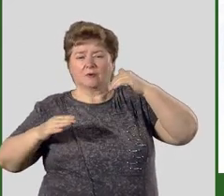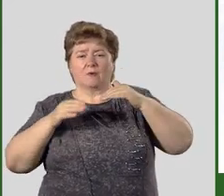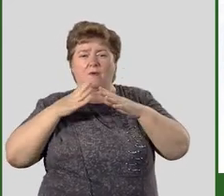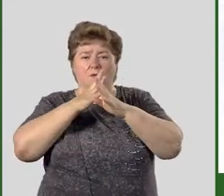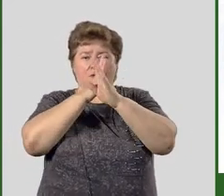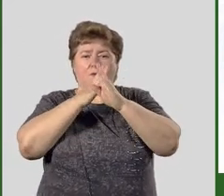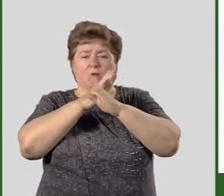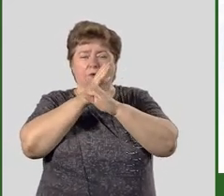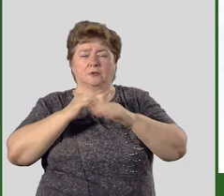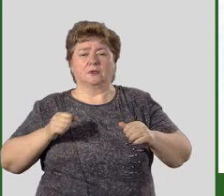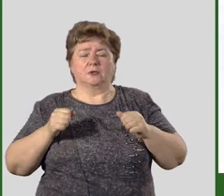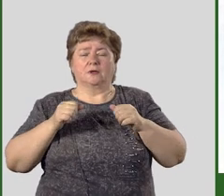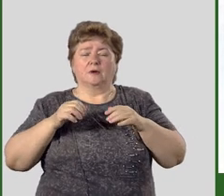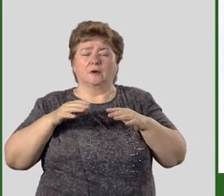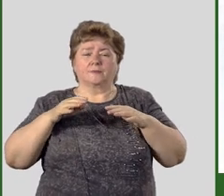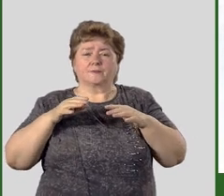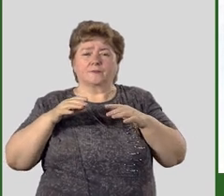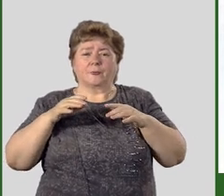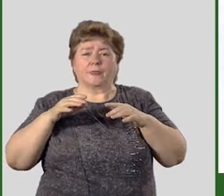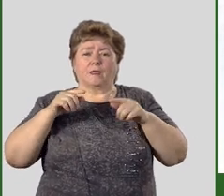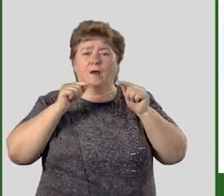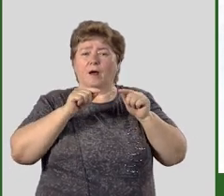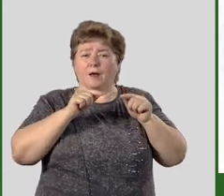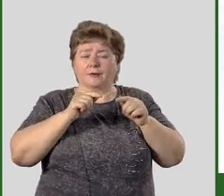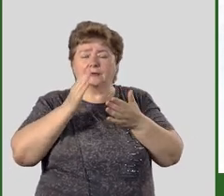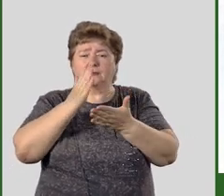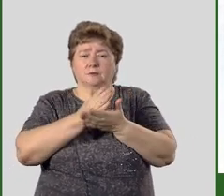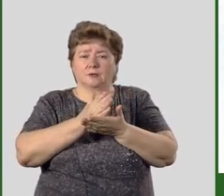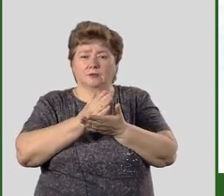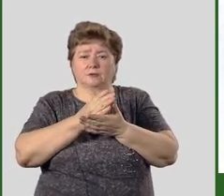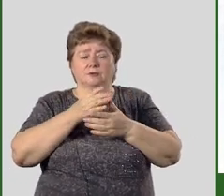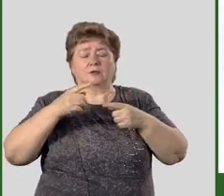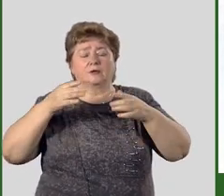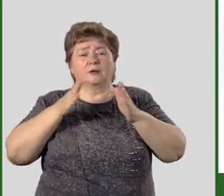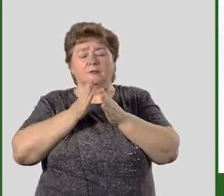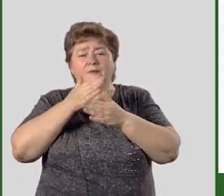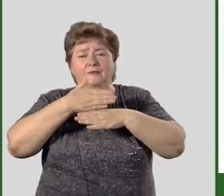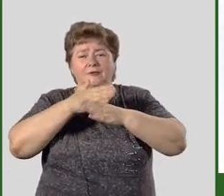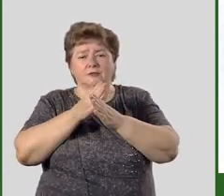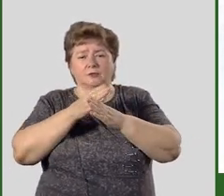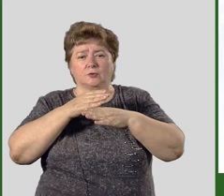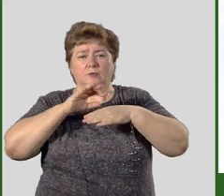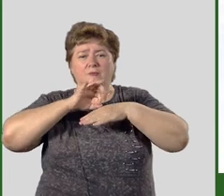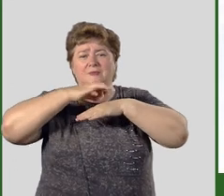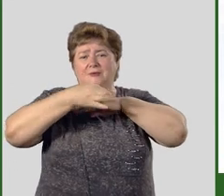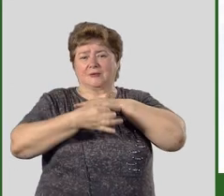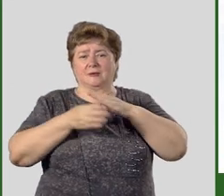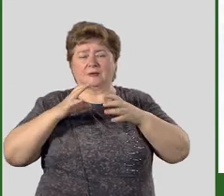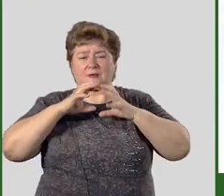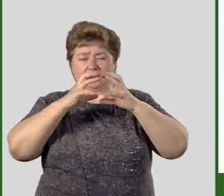гор. Дело в том, что они расположены в разломе земной коры.